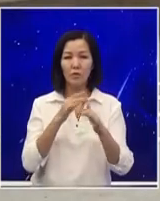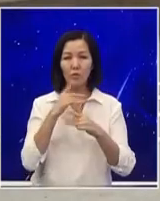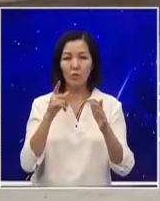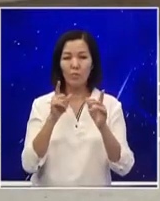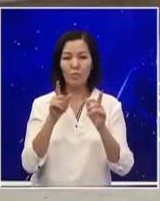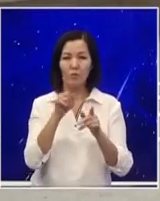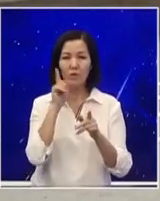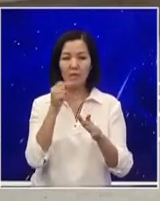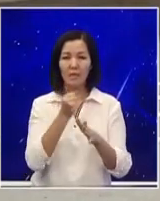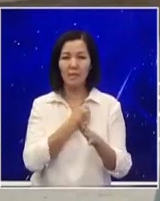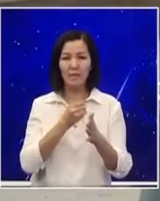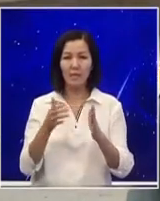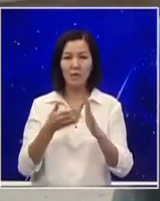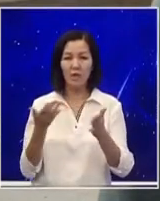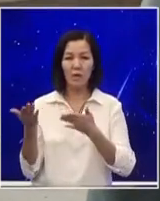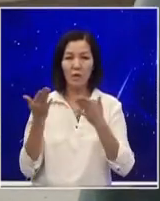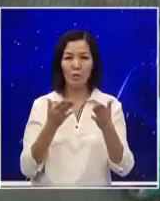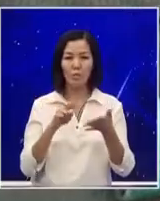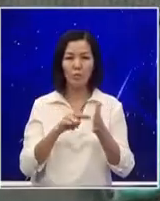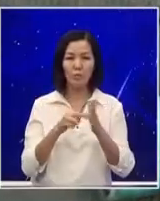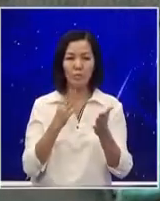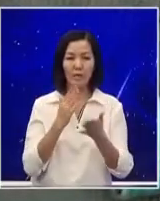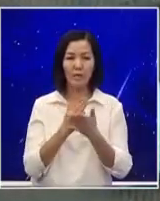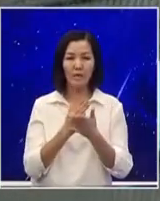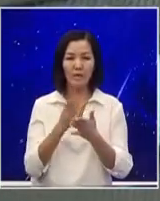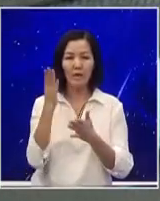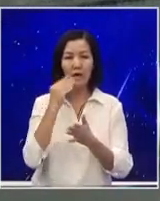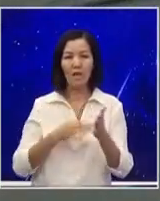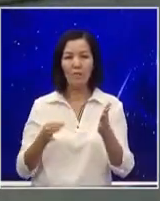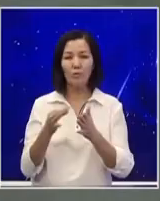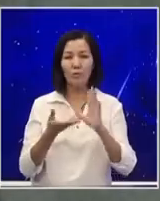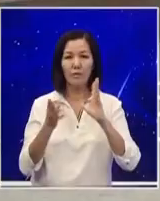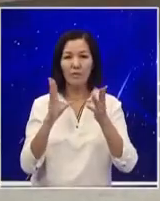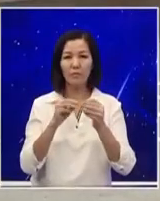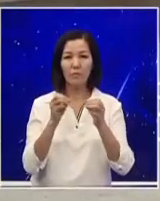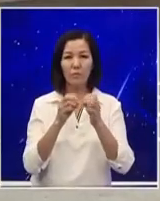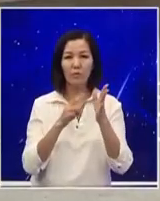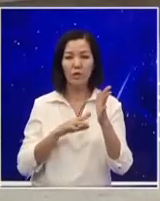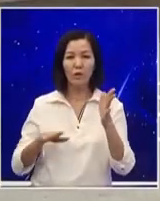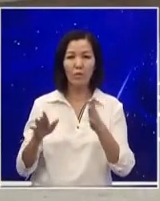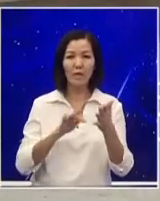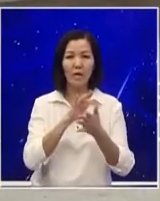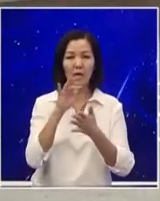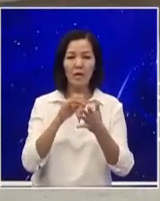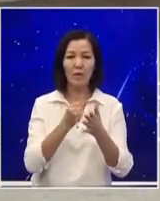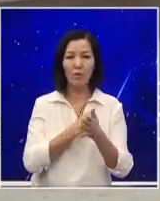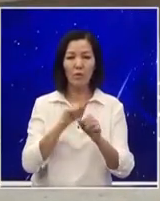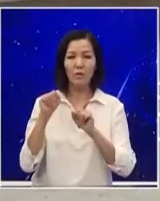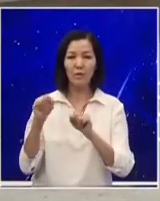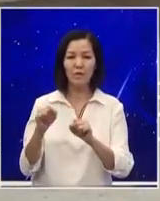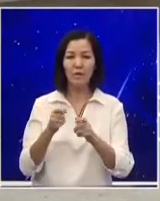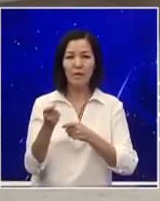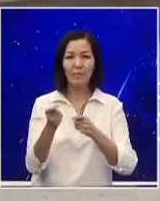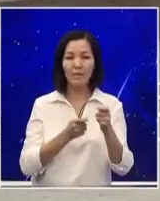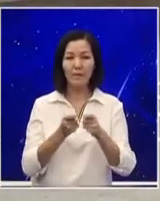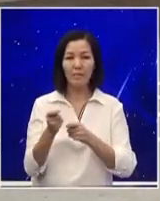адамға шақыру жоспарланды. Нәретке сәйкес Алматы облысынан 17 ауданнан қала қорғанысты іштерін жөнінде